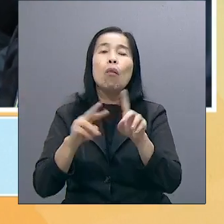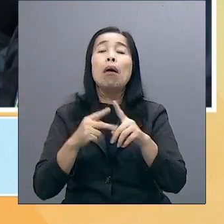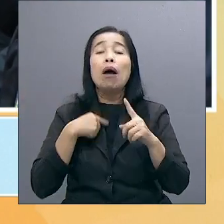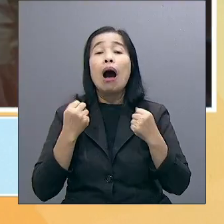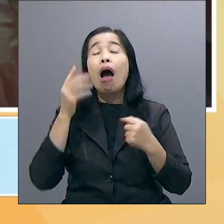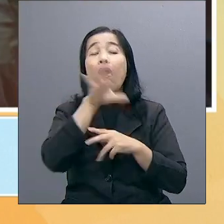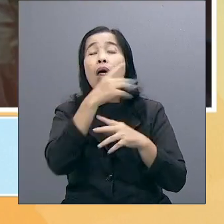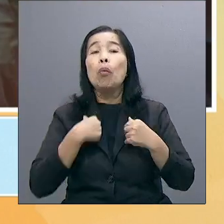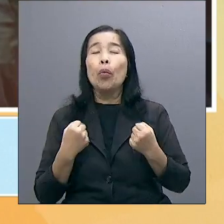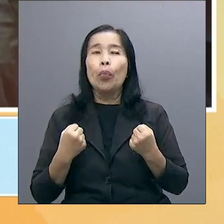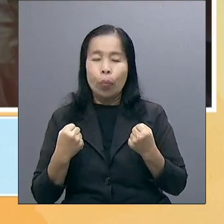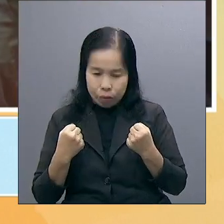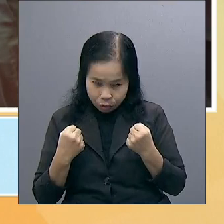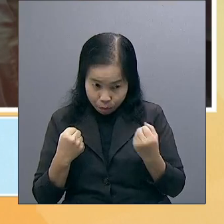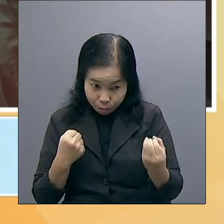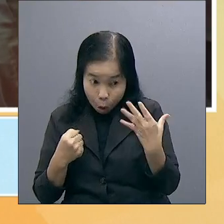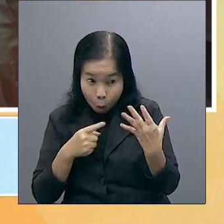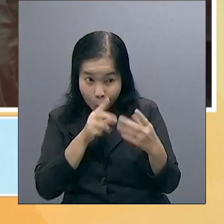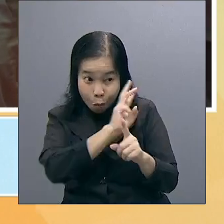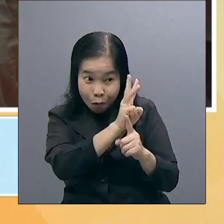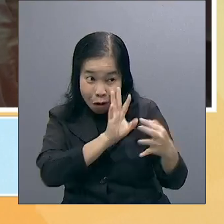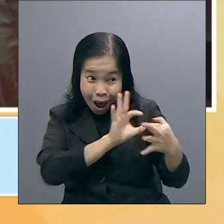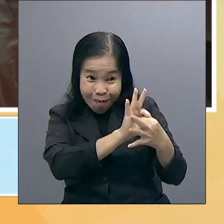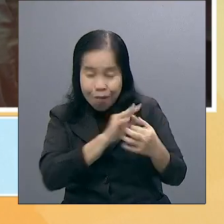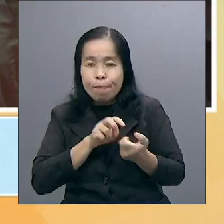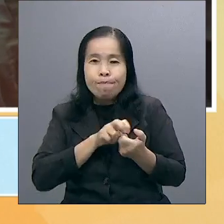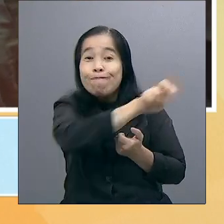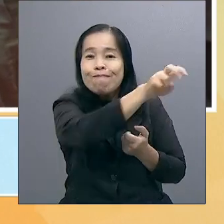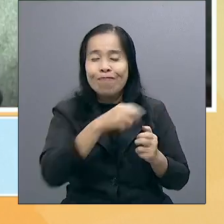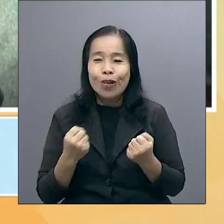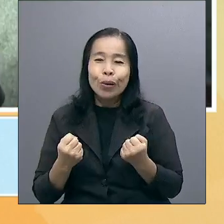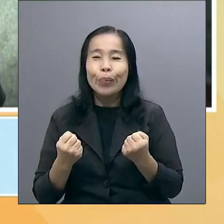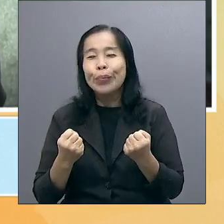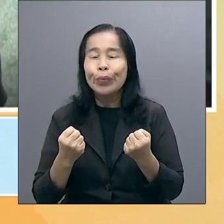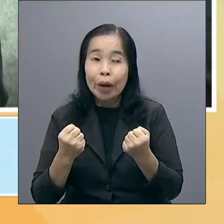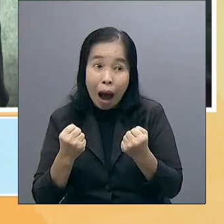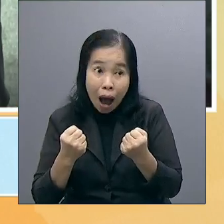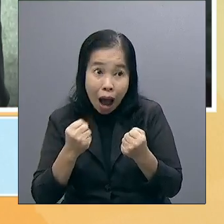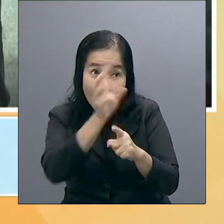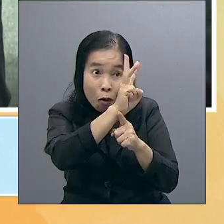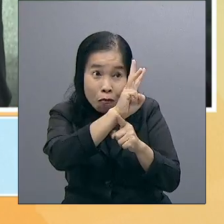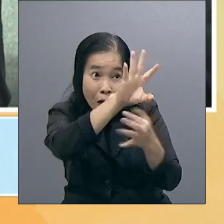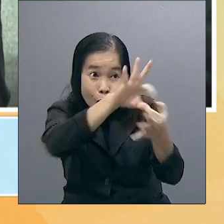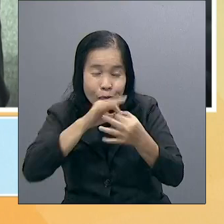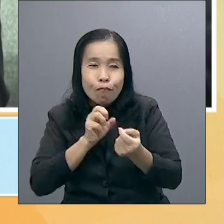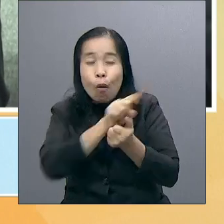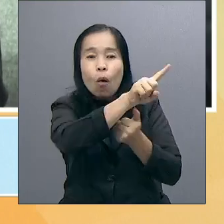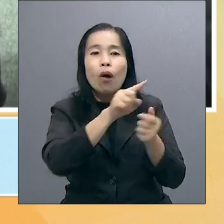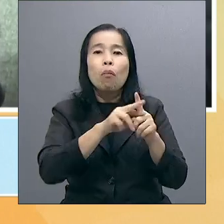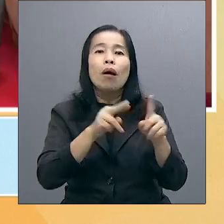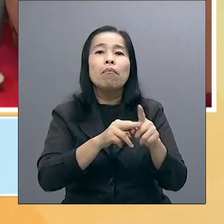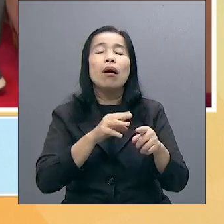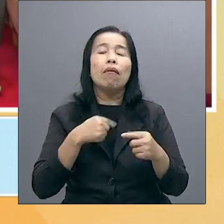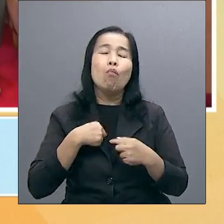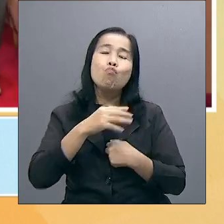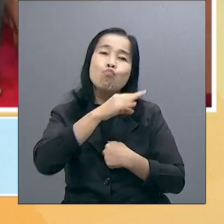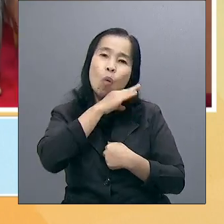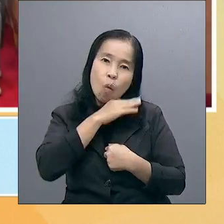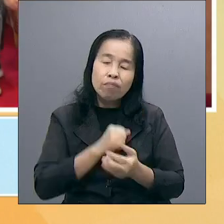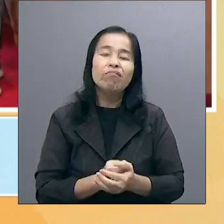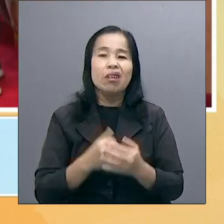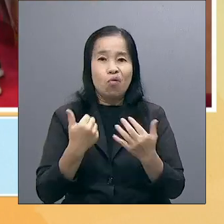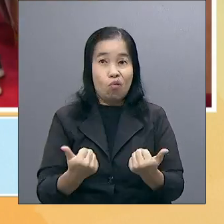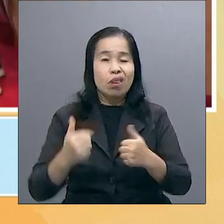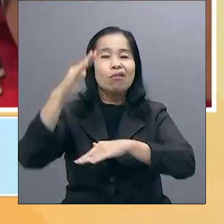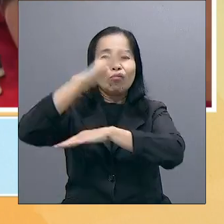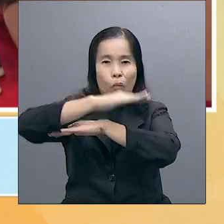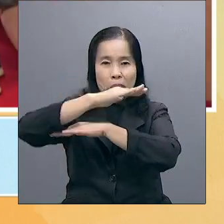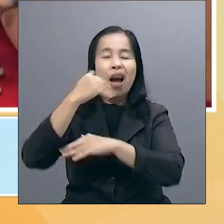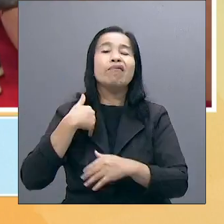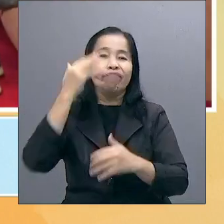า